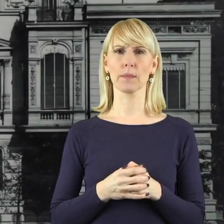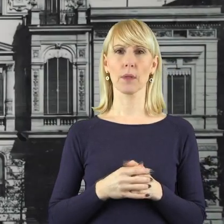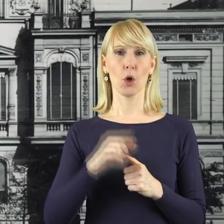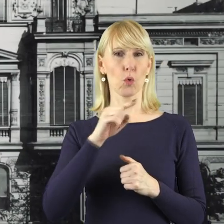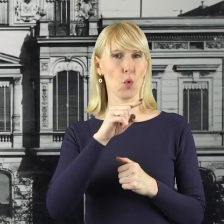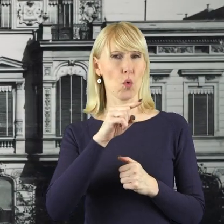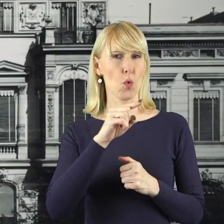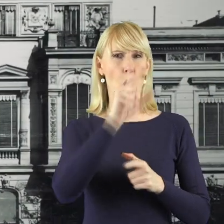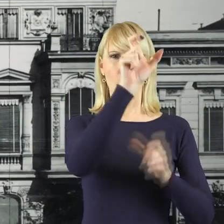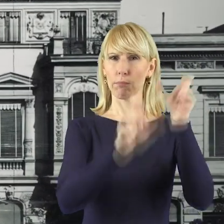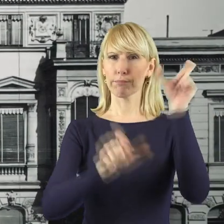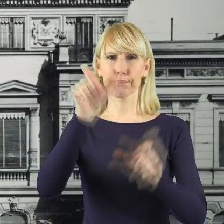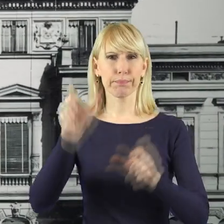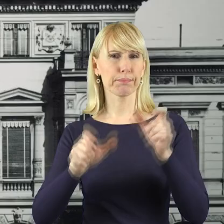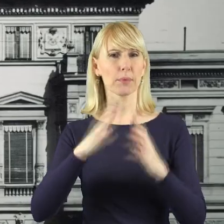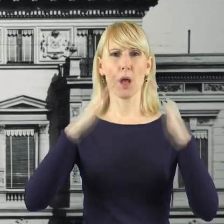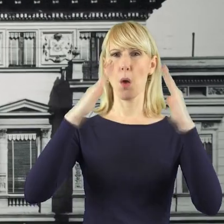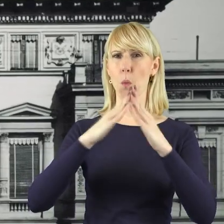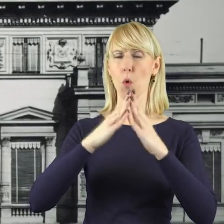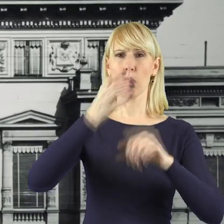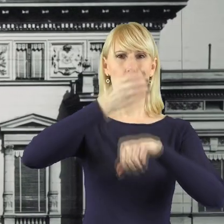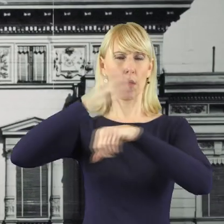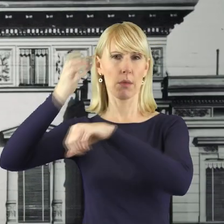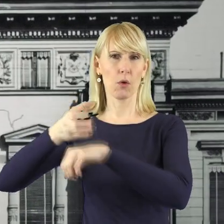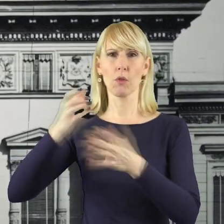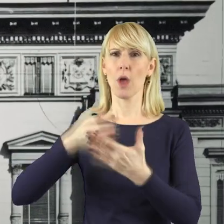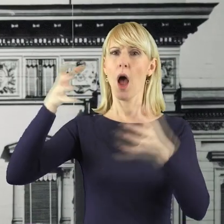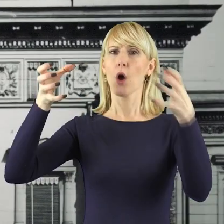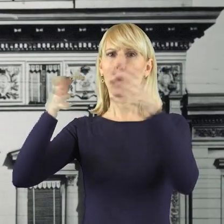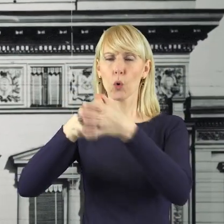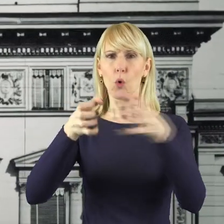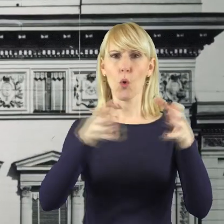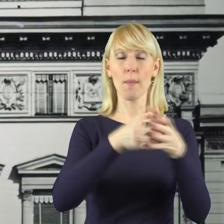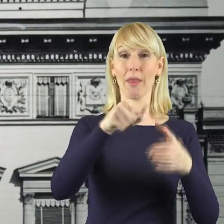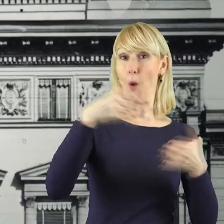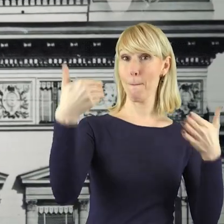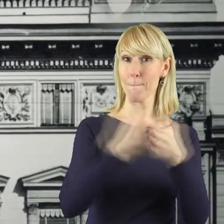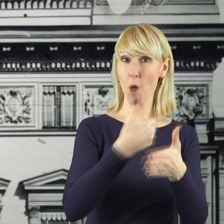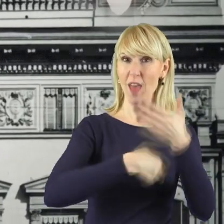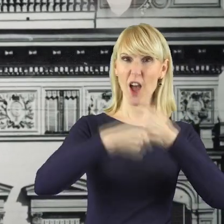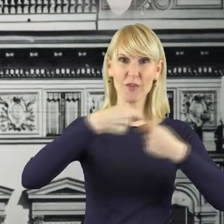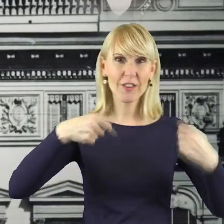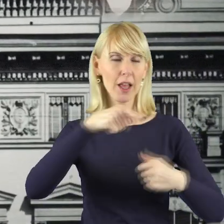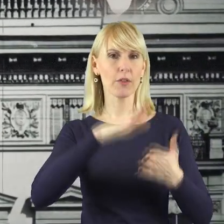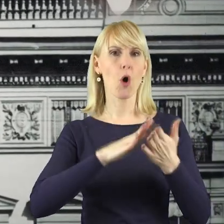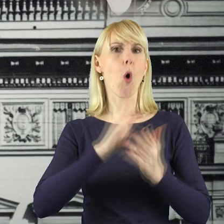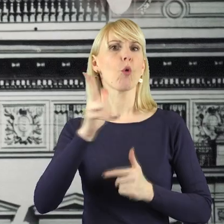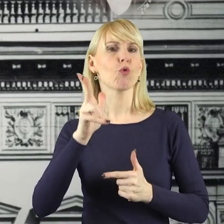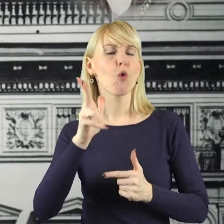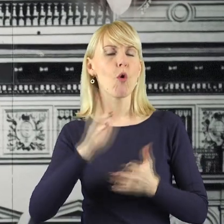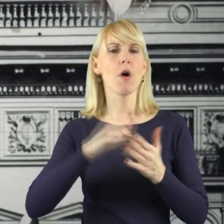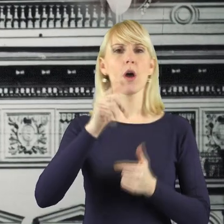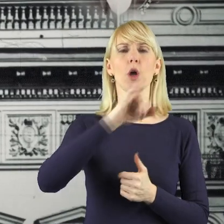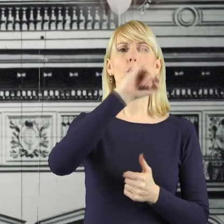Oprócz pojedynczych figur na budynkach umieszczano również grupy postaci. Modę na takie rozwiązanie wprowadził Juliusz